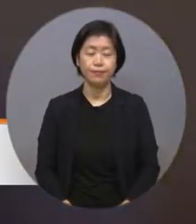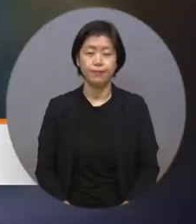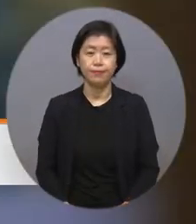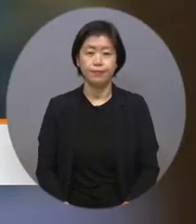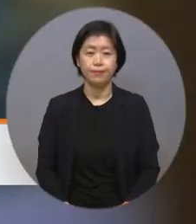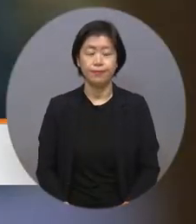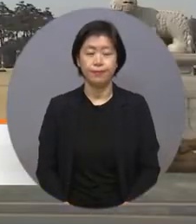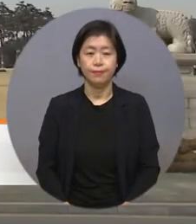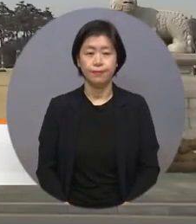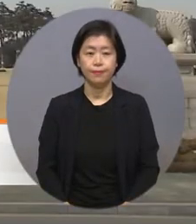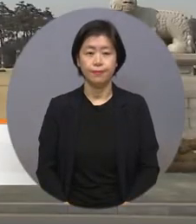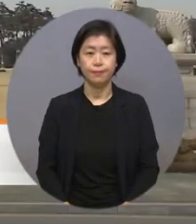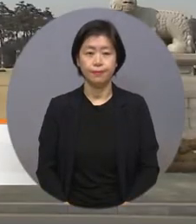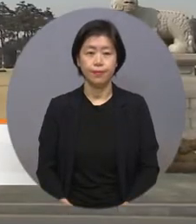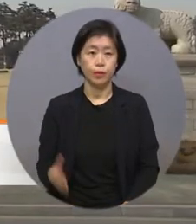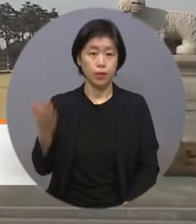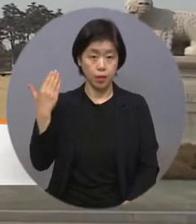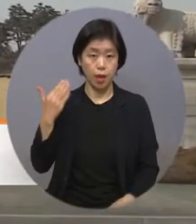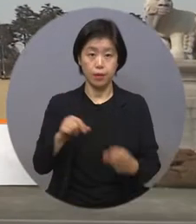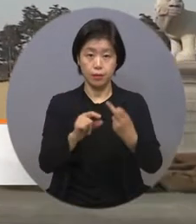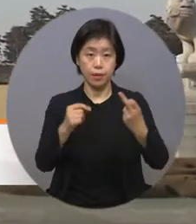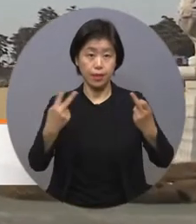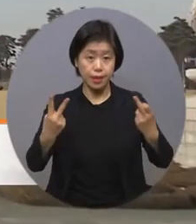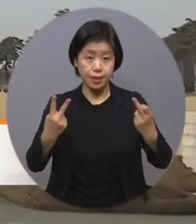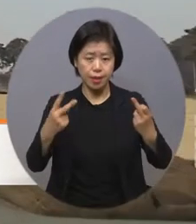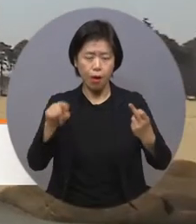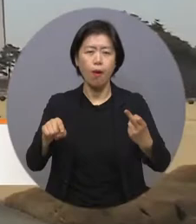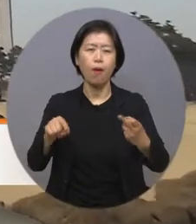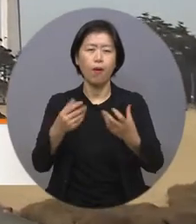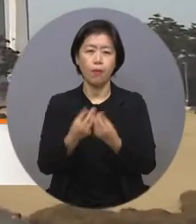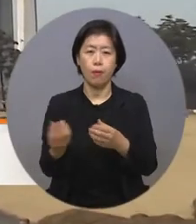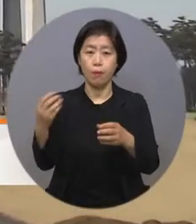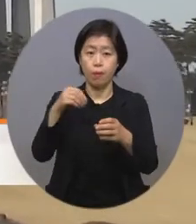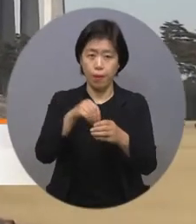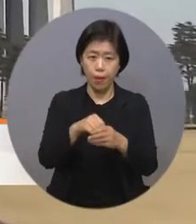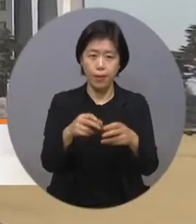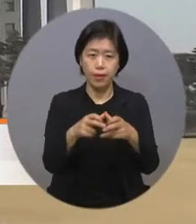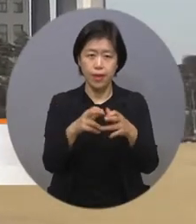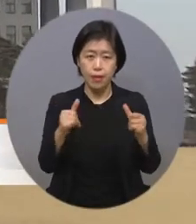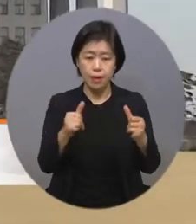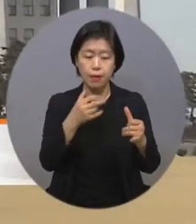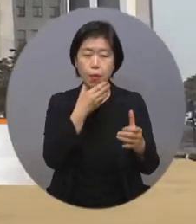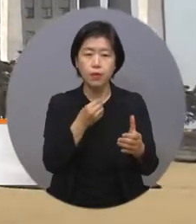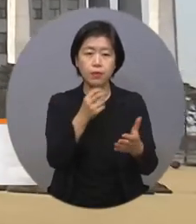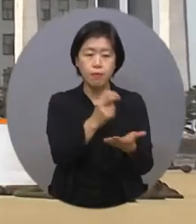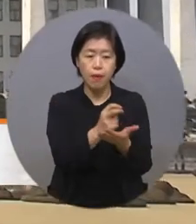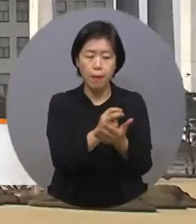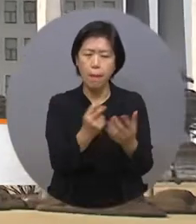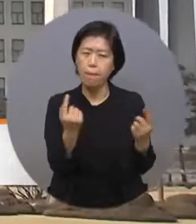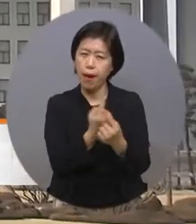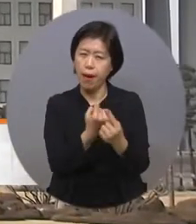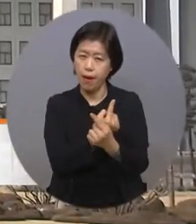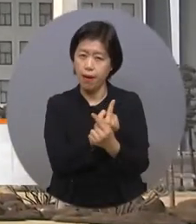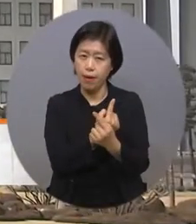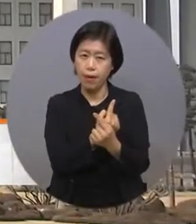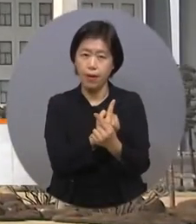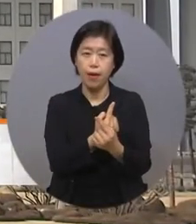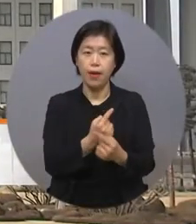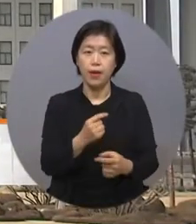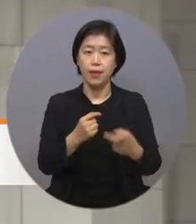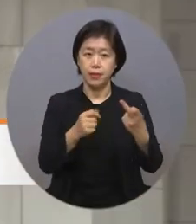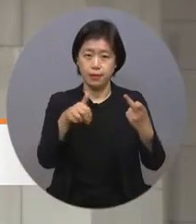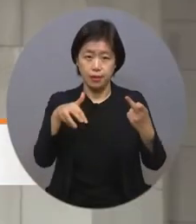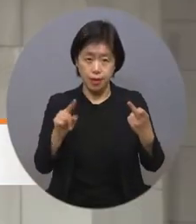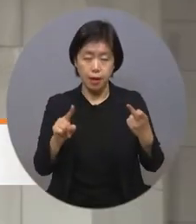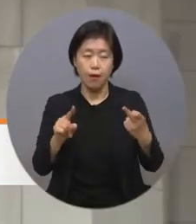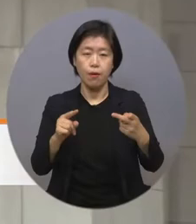삭제됩니다. 지난 2일 이 같은 내용이 담긴 장애인복지법 일부 개정 법률안이 제391회 제12차